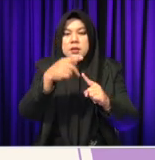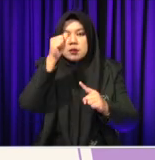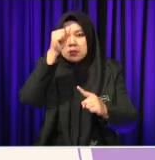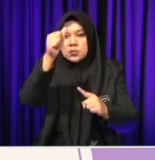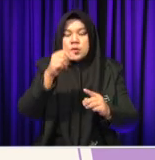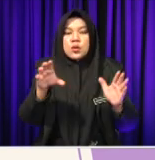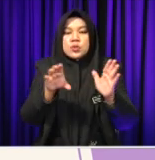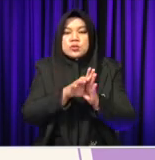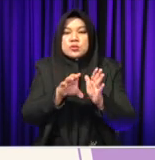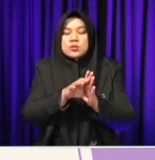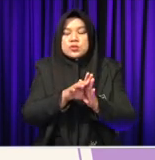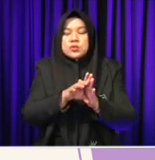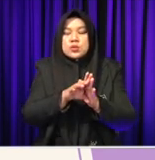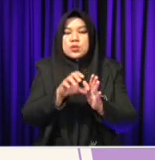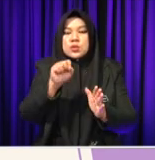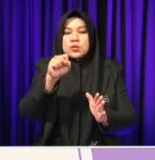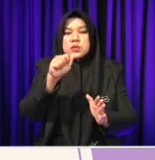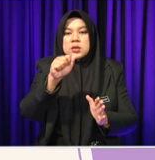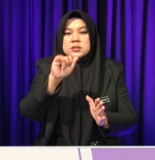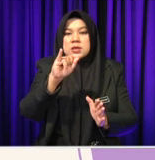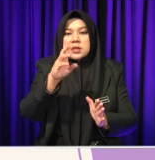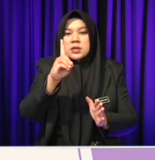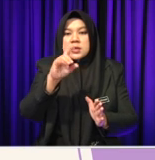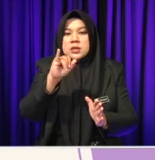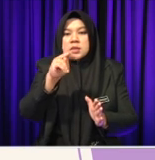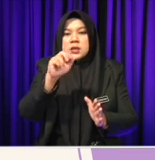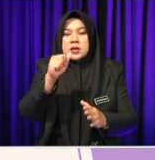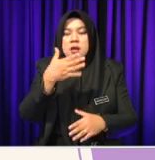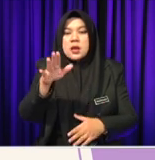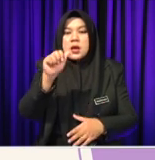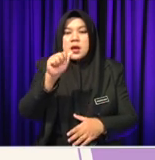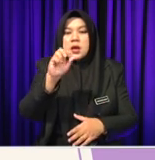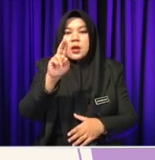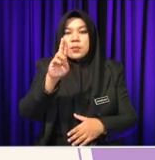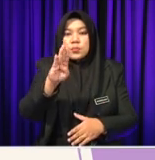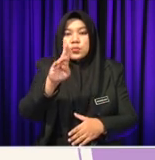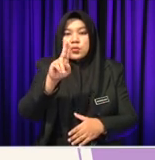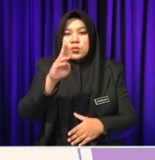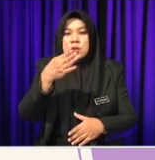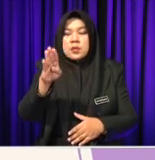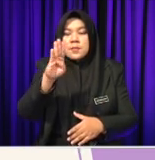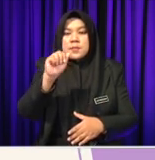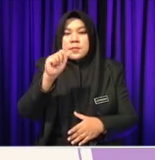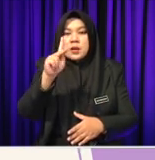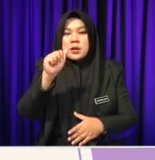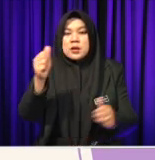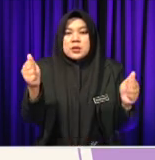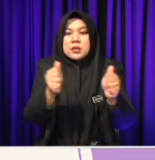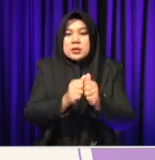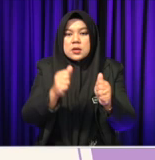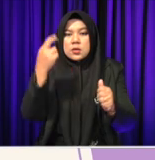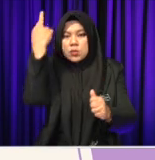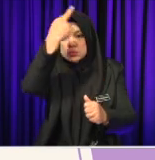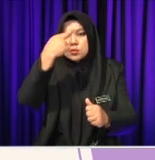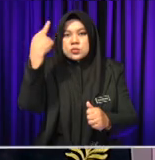Saidina Abu Bakar dan Rasulullah sallallahuaihiwasallam Dalam contoh dalam proses penghijrahan Rasulullah dari